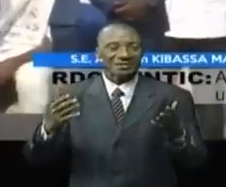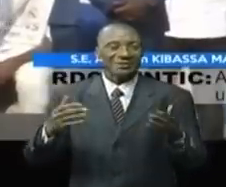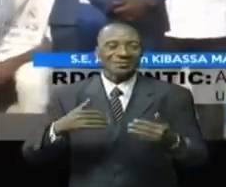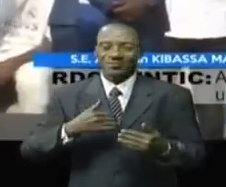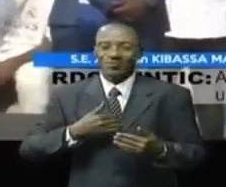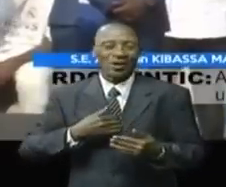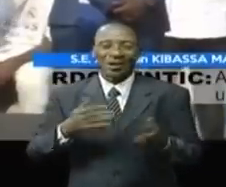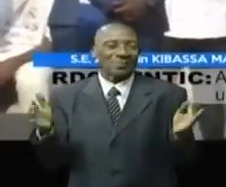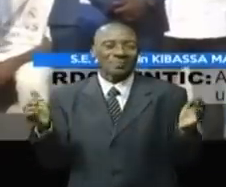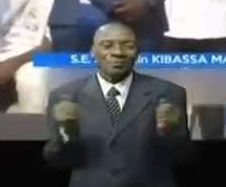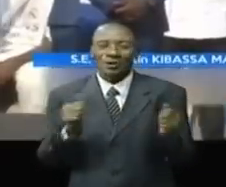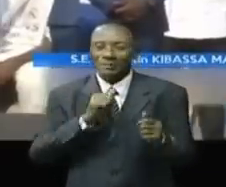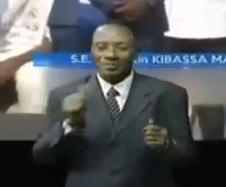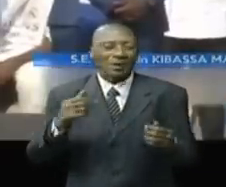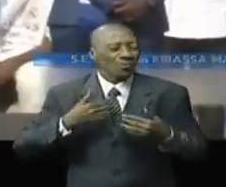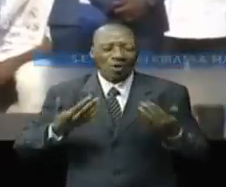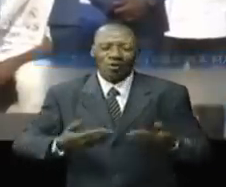autres.